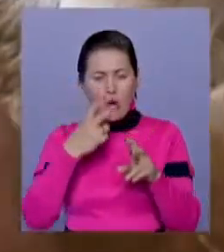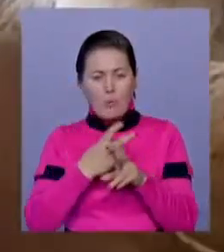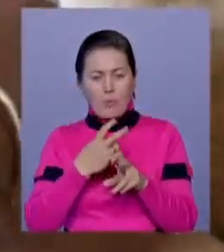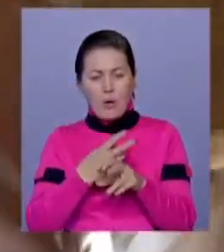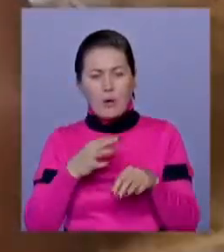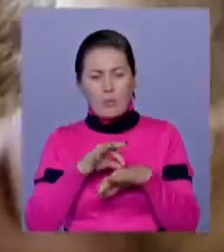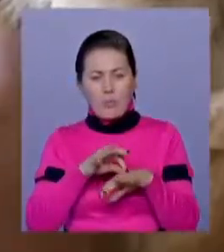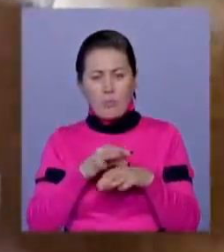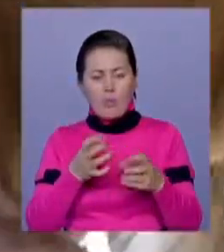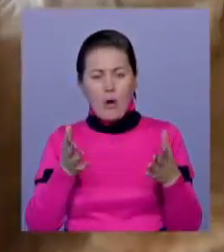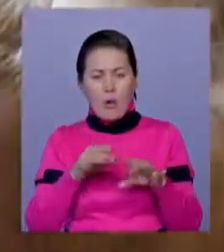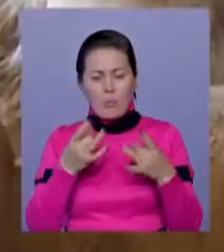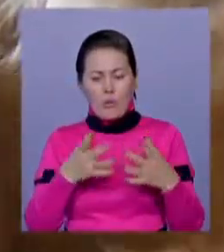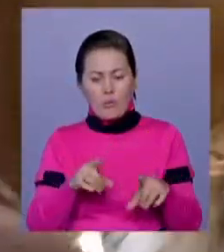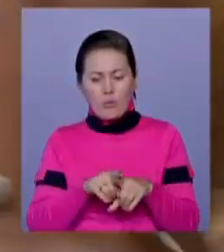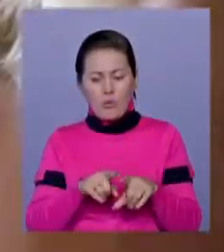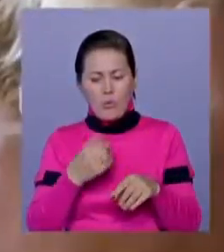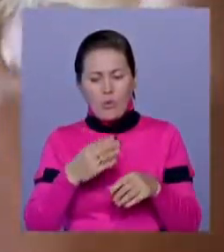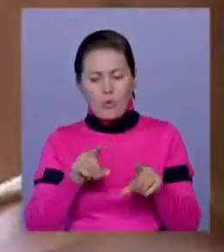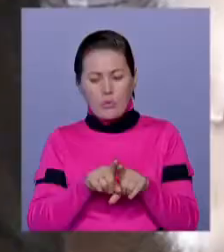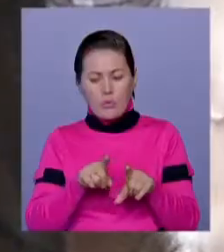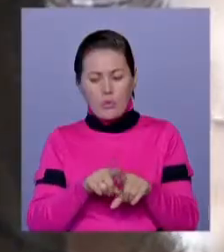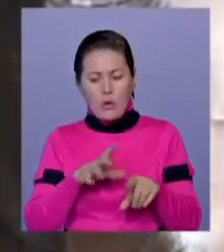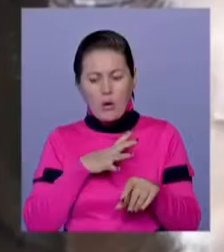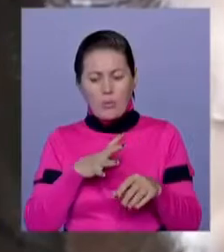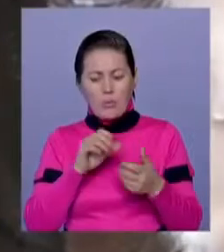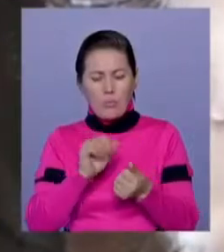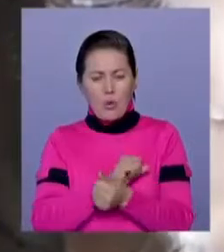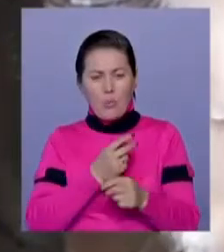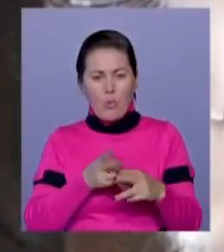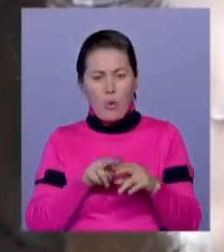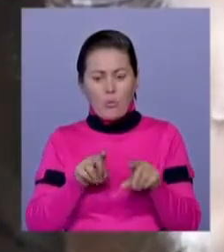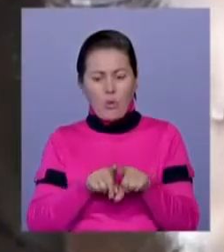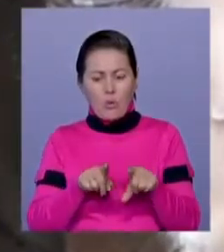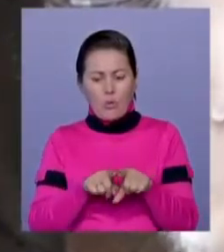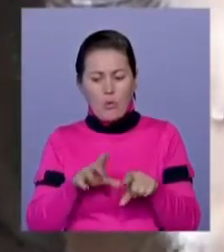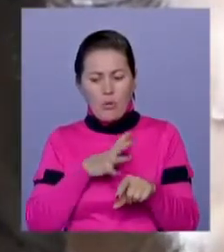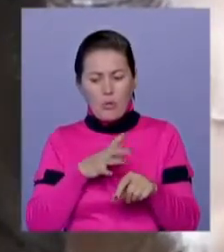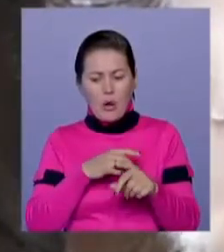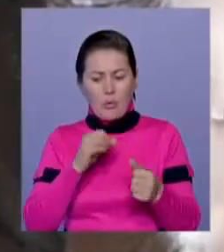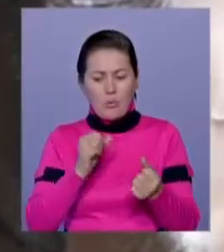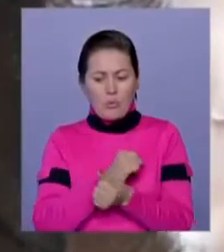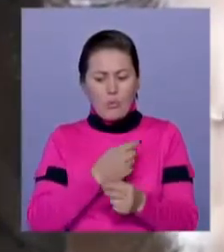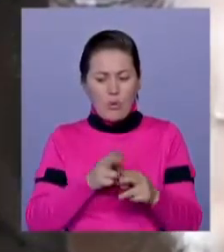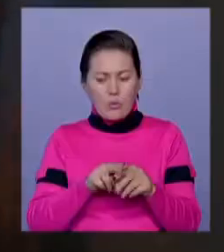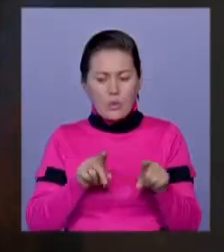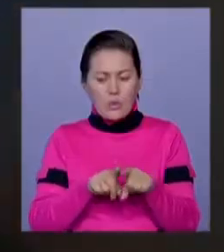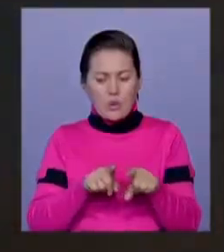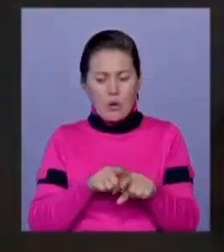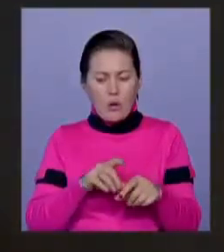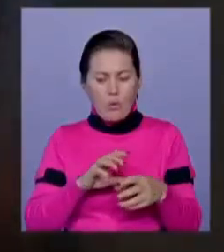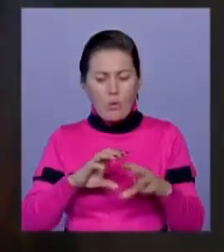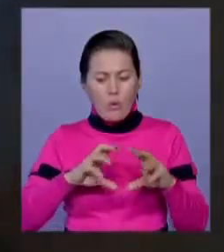терісін босқа қалдырмаған, оны өңдеген, иығанған теріні кептіріп, әбден қатайған теріні өстіп, шиыршықта